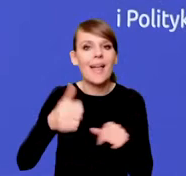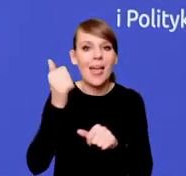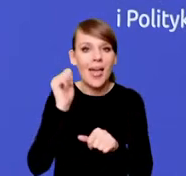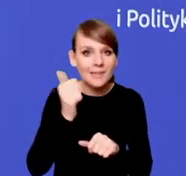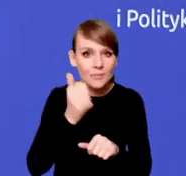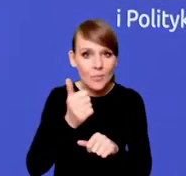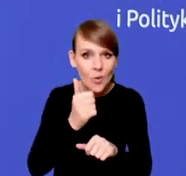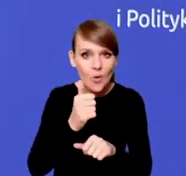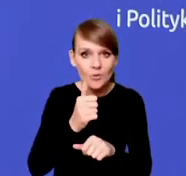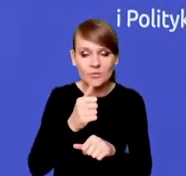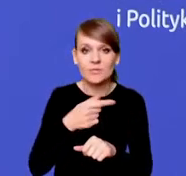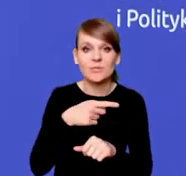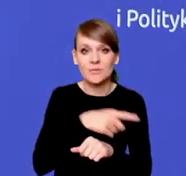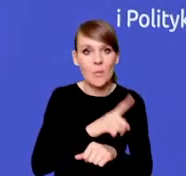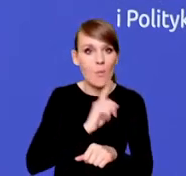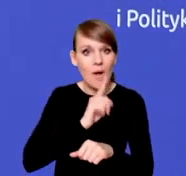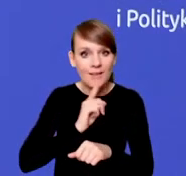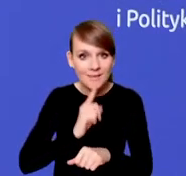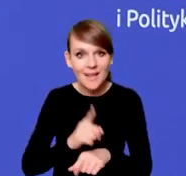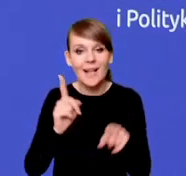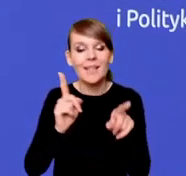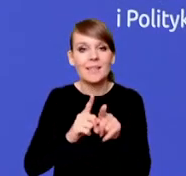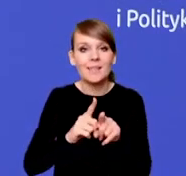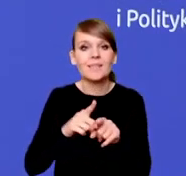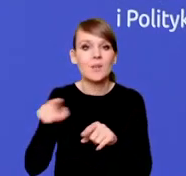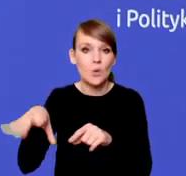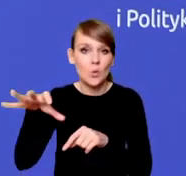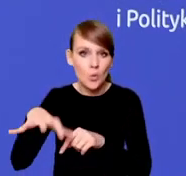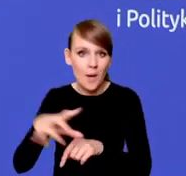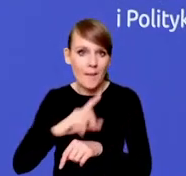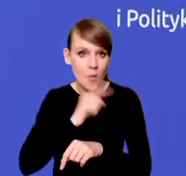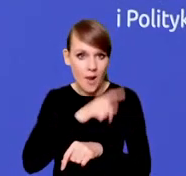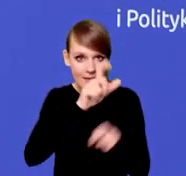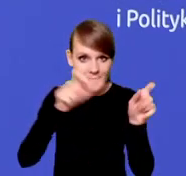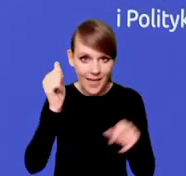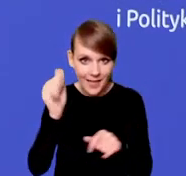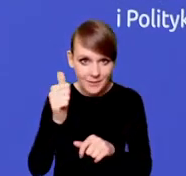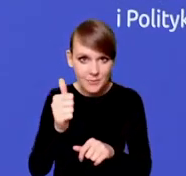przez członków grupy i członków zespołu do